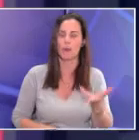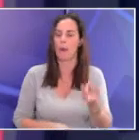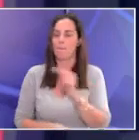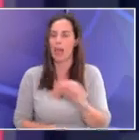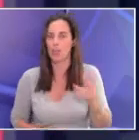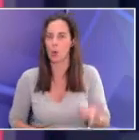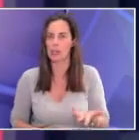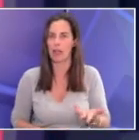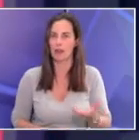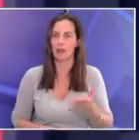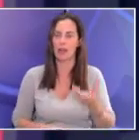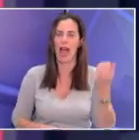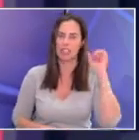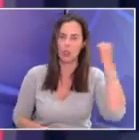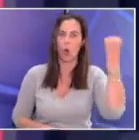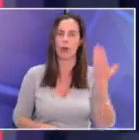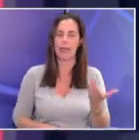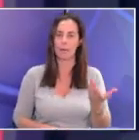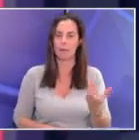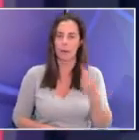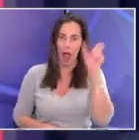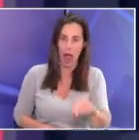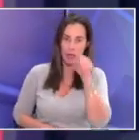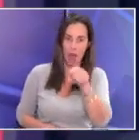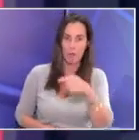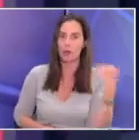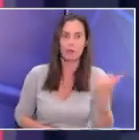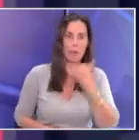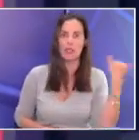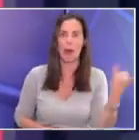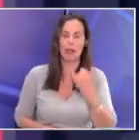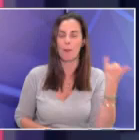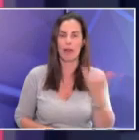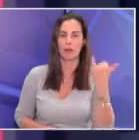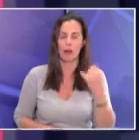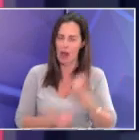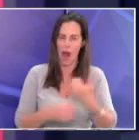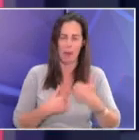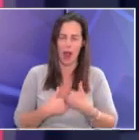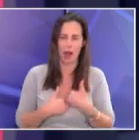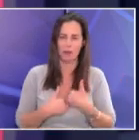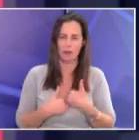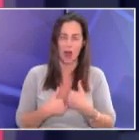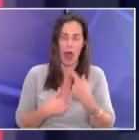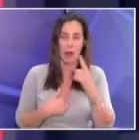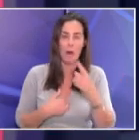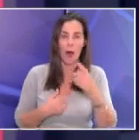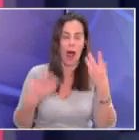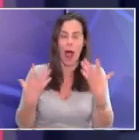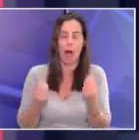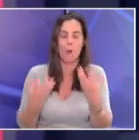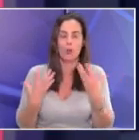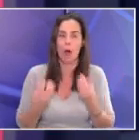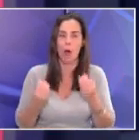בנושא הנושאים הציוניים. והבן אדם הזה תמיד, תמיד, תמיד, תמיד גרם לנו באמירות שלו להמון